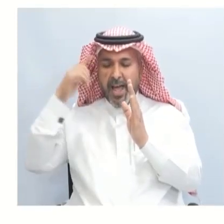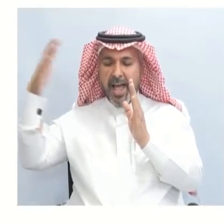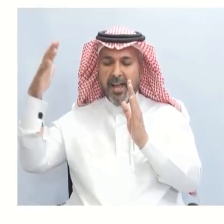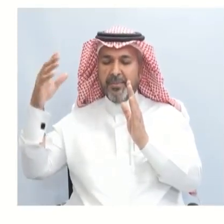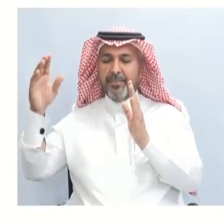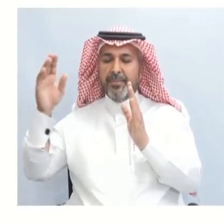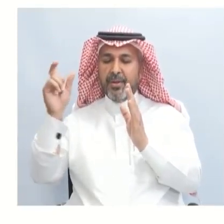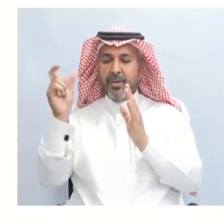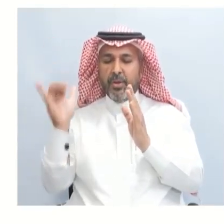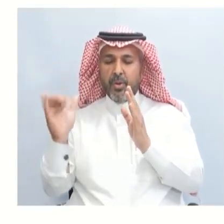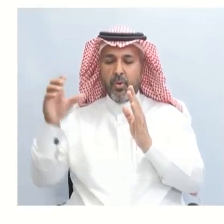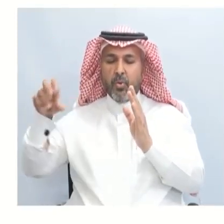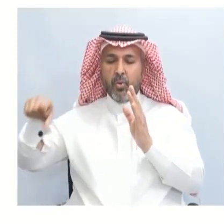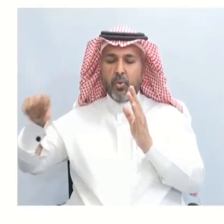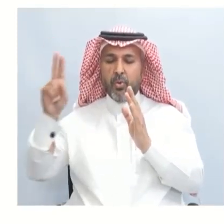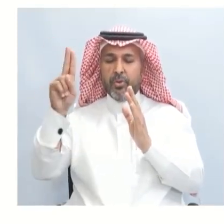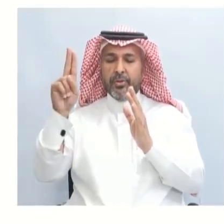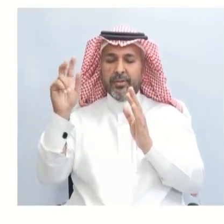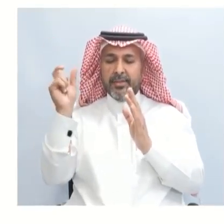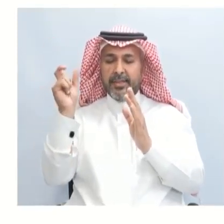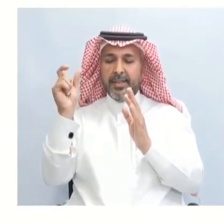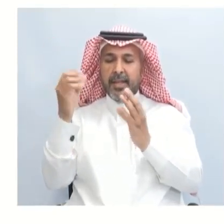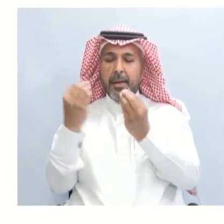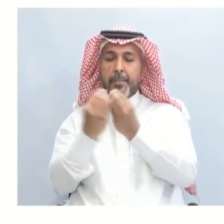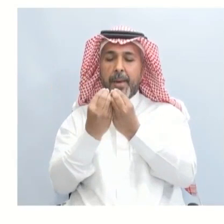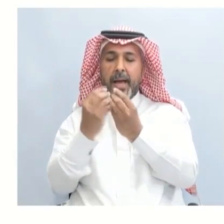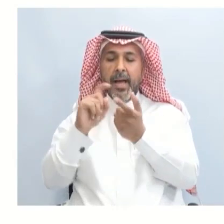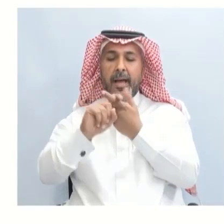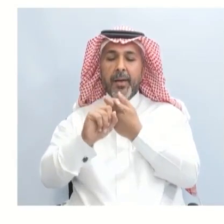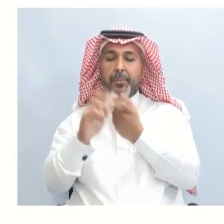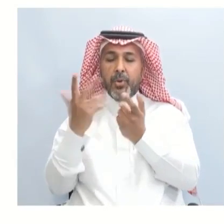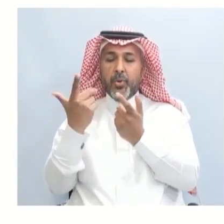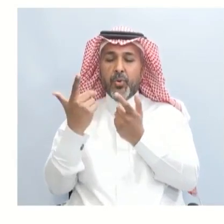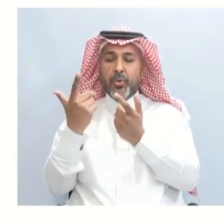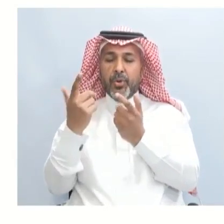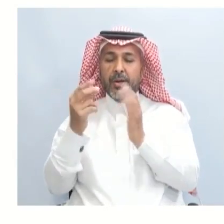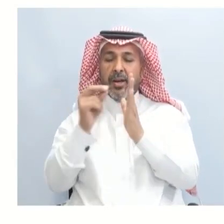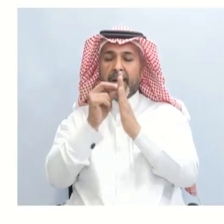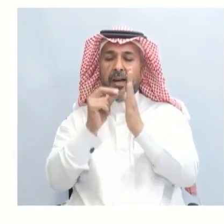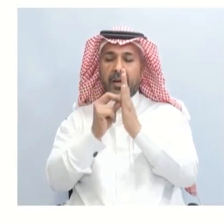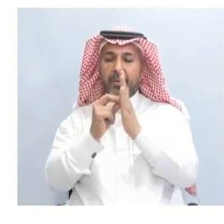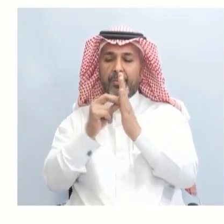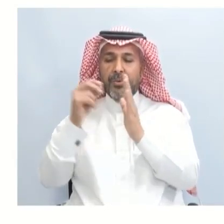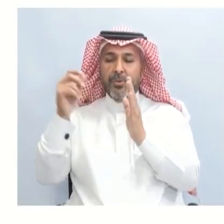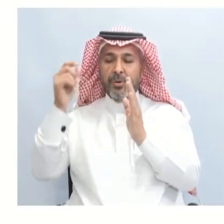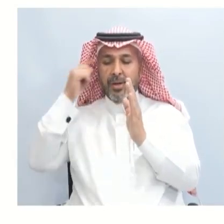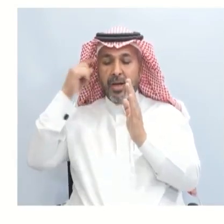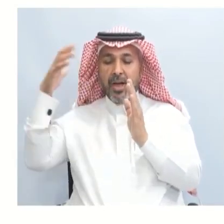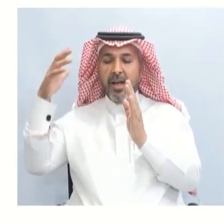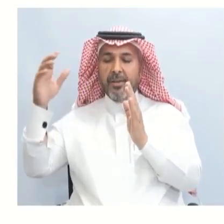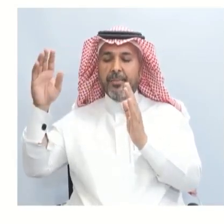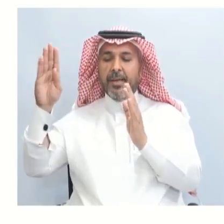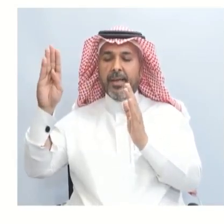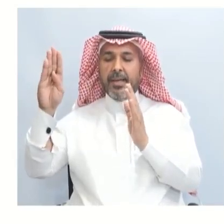معي هذه او هذا السؤال جدا مهم يربط لك ما بين قوانين نيوتن وقانون كيبلر اولا ان من